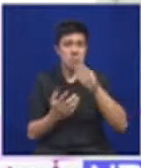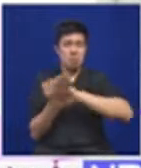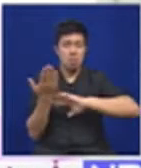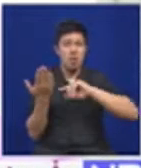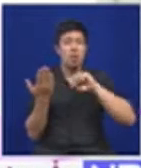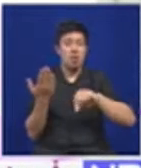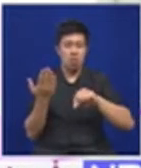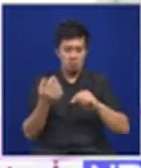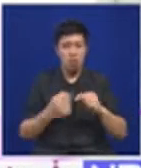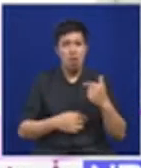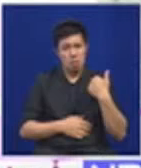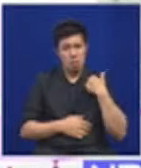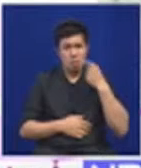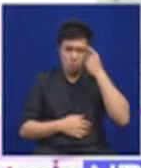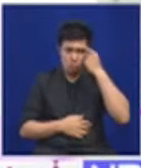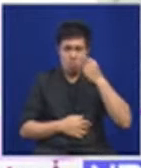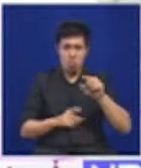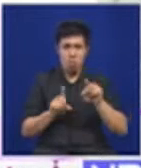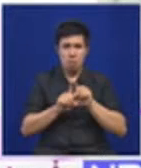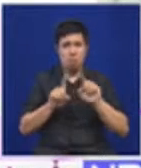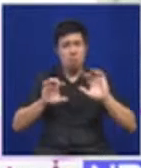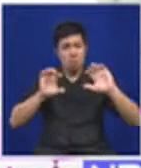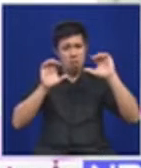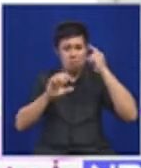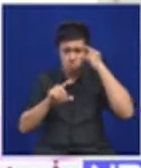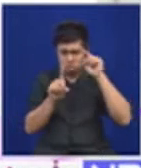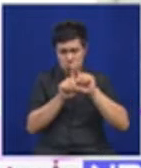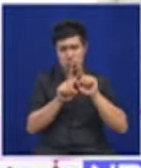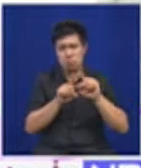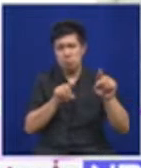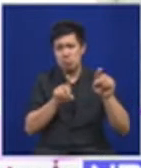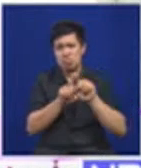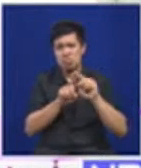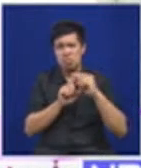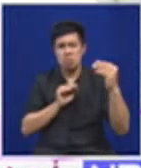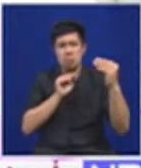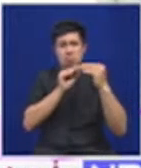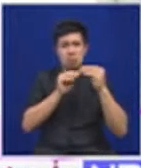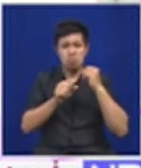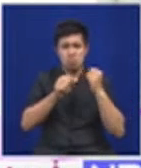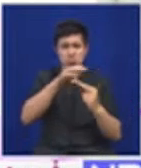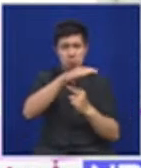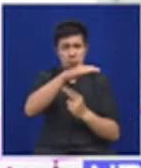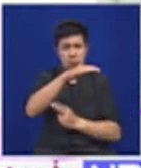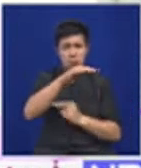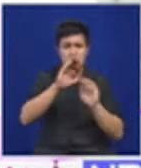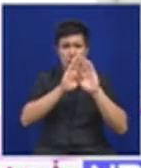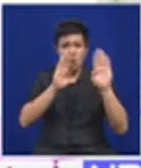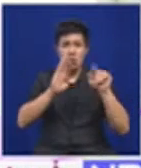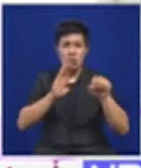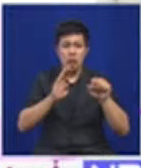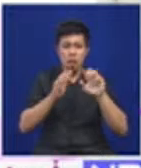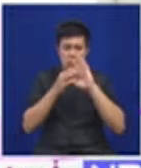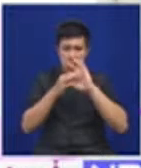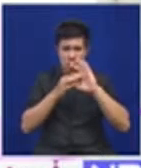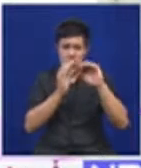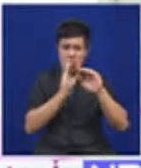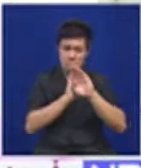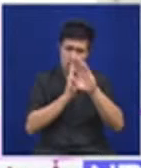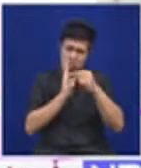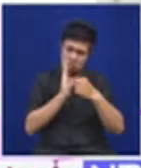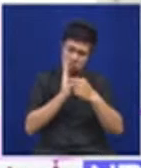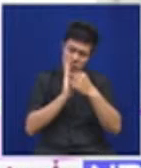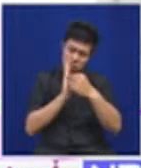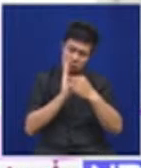มมีความมั่นใจว่ารัฐบาลเนี่ยท่านมีวิสัยทัศน์อยู่แล้วท่านรู้เพียงว่าถ้าสะพานนี้เกิดเนี่ยภูมิภาคเนื่องจากบึงกาฬเนี่ยเป็นจังหวัด